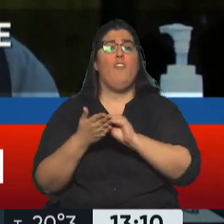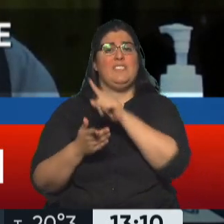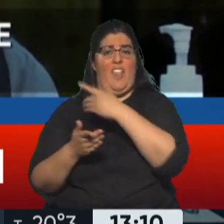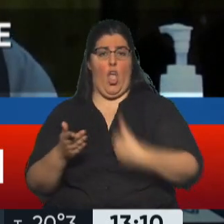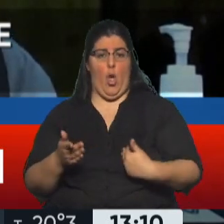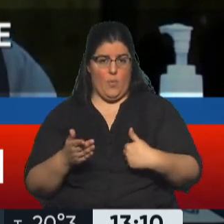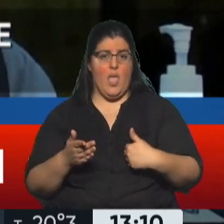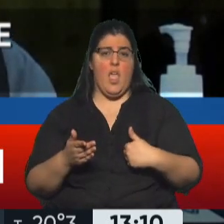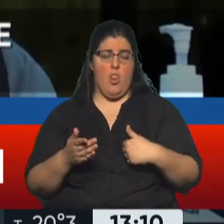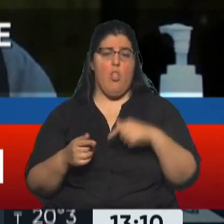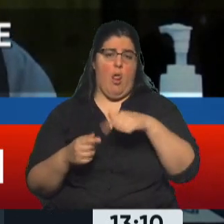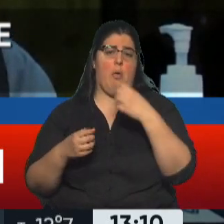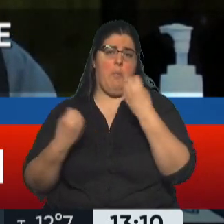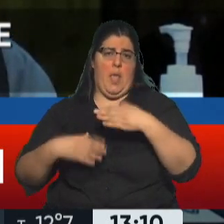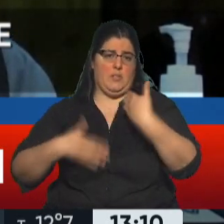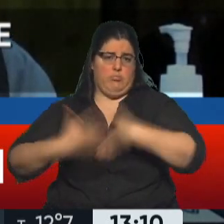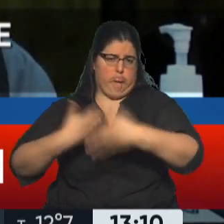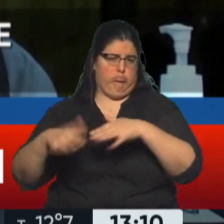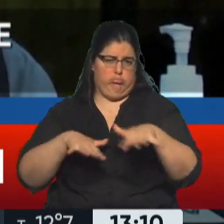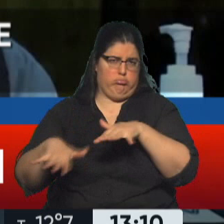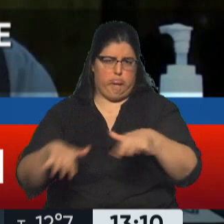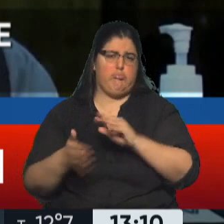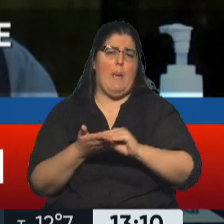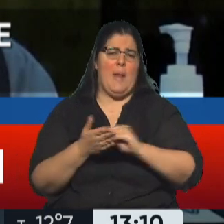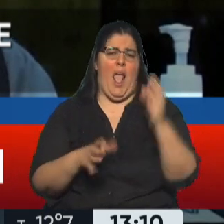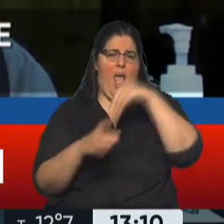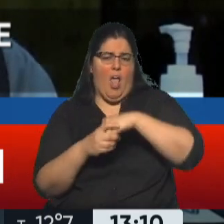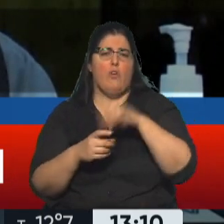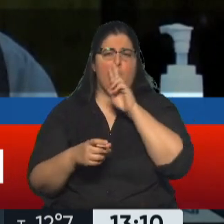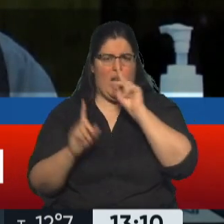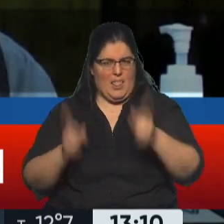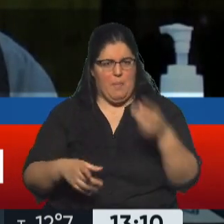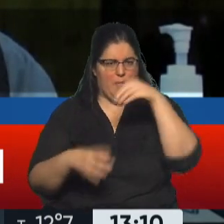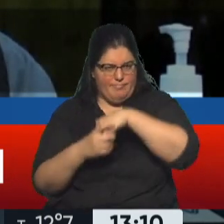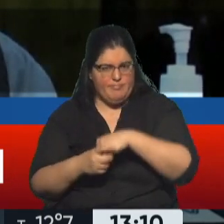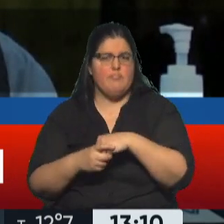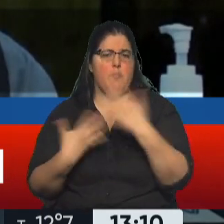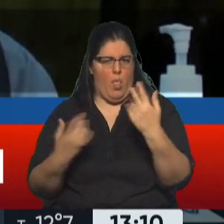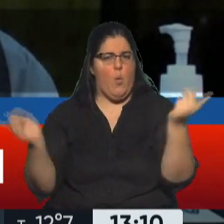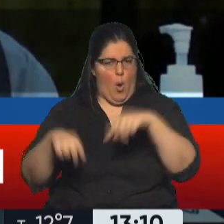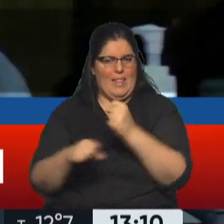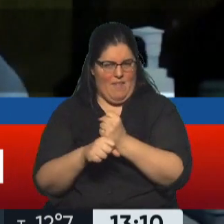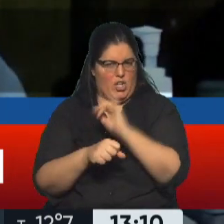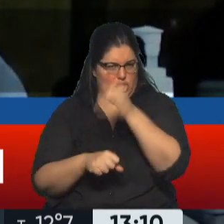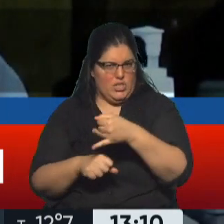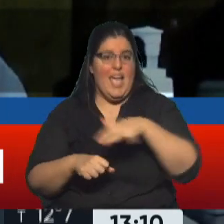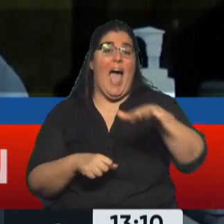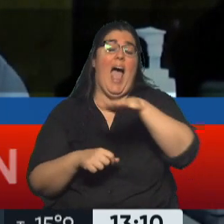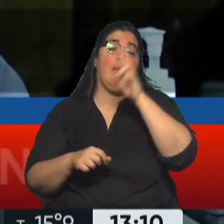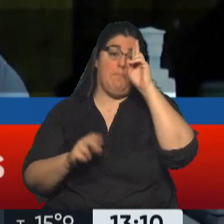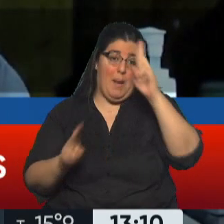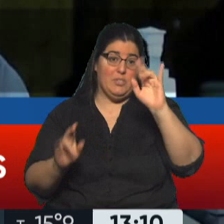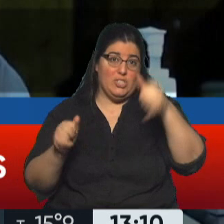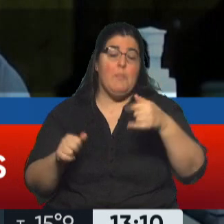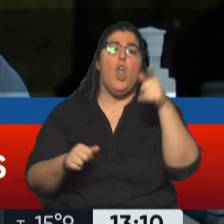شد. تمام کارمندان خواهد آمدن با شمول اوناست ان شاء الله بخشای مختلفی که برشان تعیین است یا قوانین اسلام و